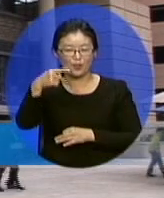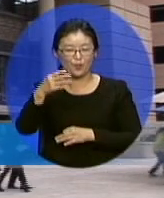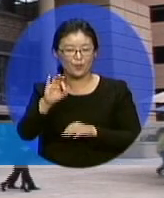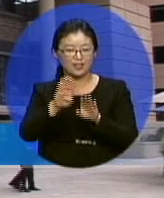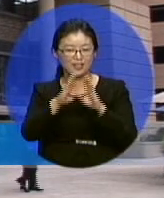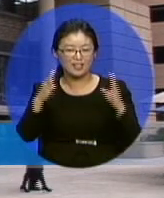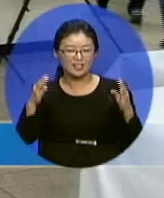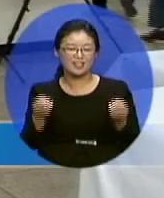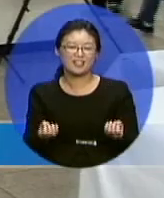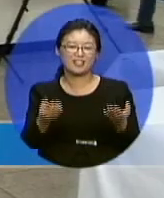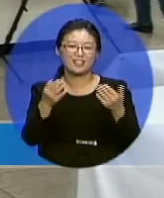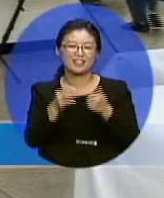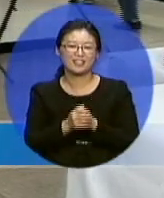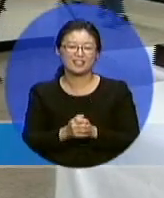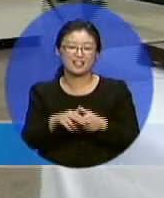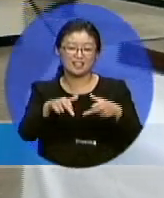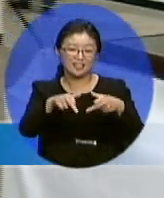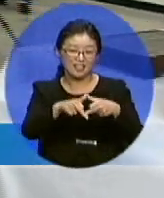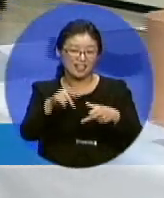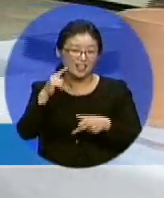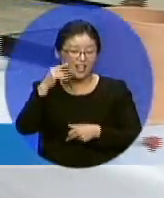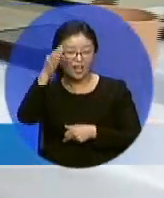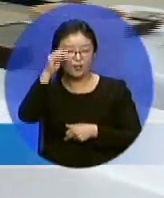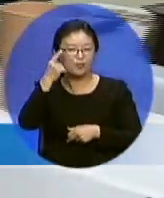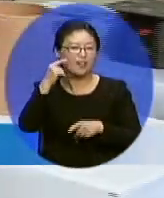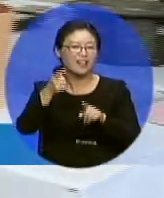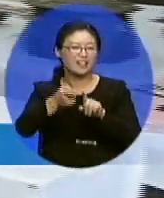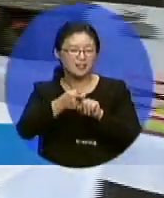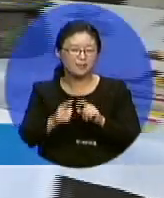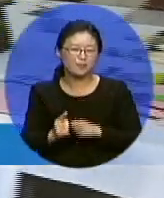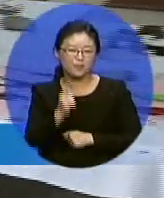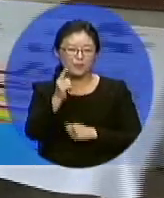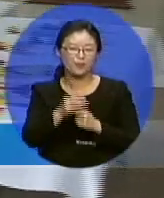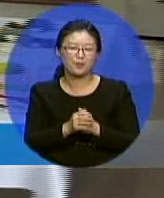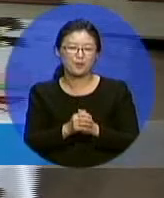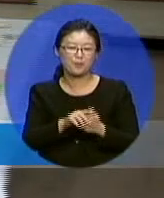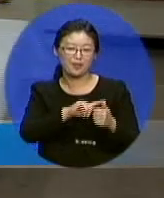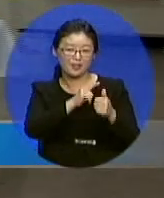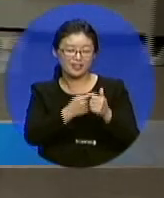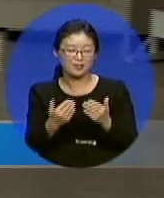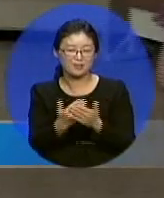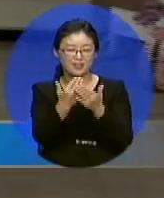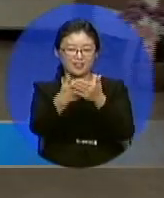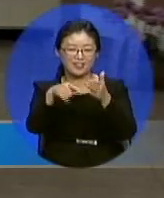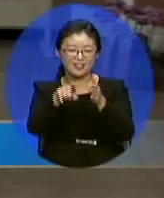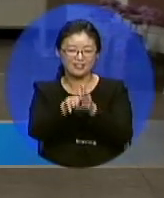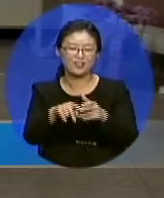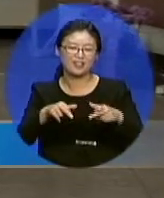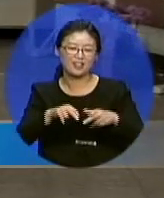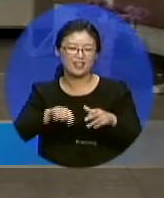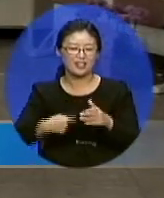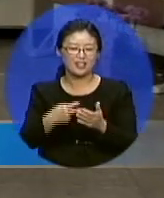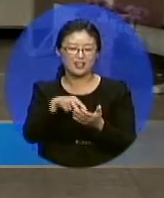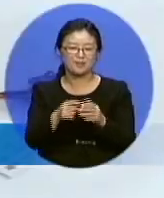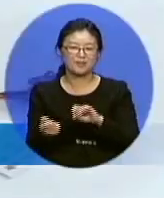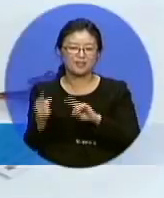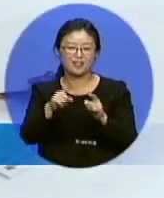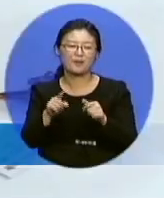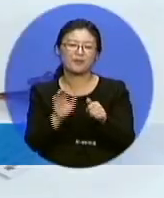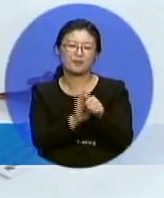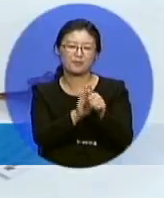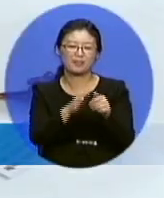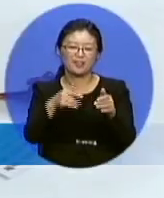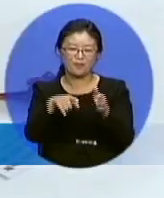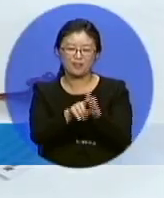열린 행사는 도내 장애인들의 예술적 관심을 높이고 잠재 능력을 향상해 장애인의 자립과 재활 의지를